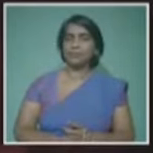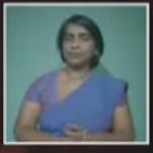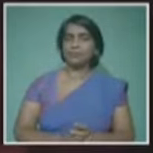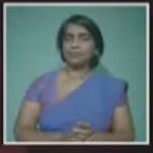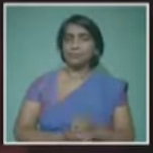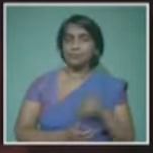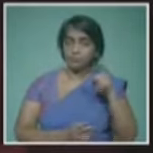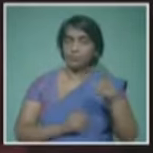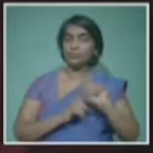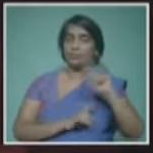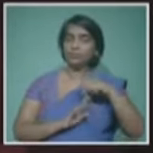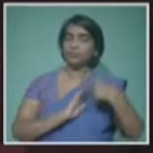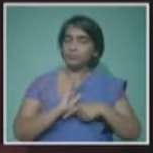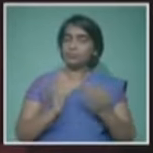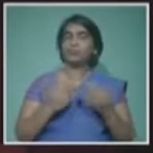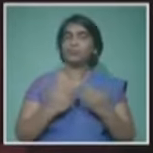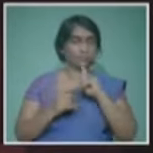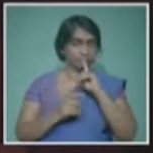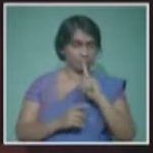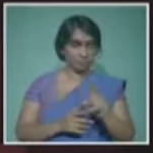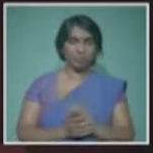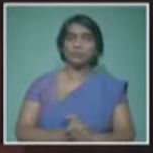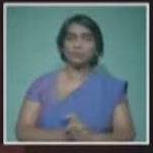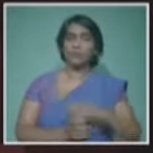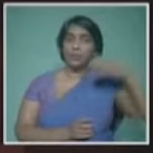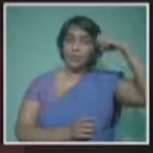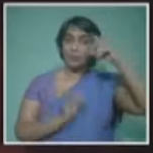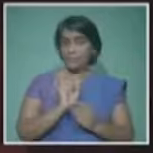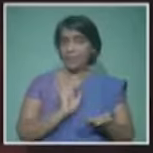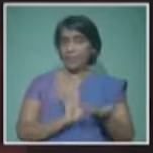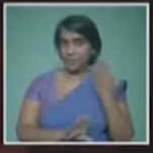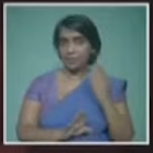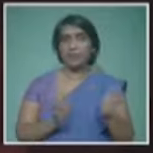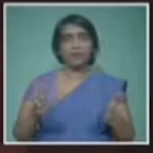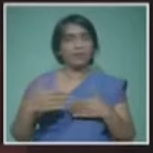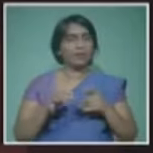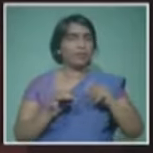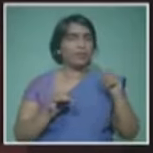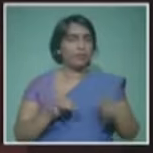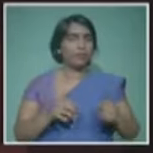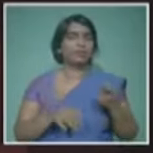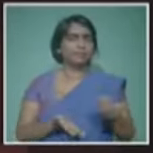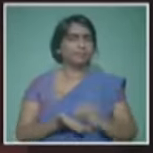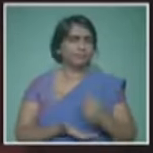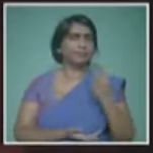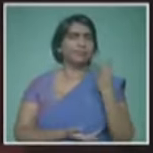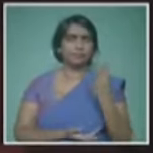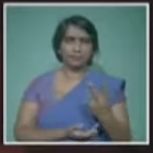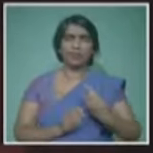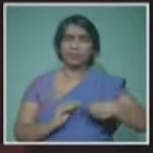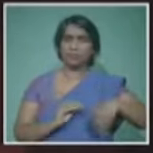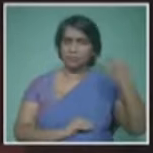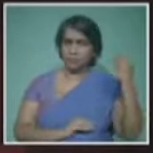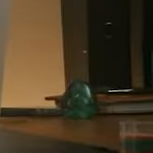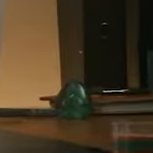එතුමාටත් මේ සභාවටත් රටටත් අපි ඉදිරිපත් කරා මේ විදුලි බිල වැඩි කිරීම ගැන කැබිනට් මණ්ඩලයේ අවස්ථා දෙකදී මේක වැඩි කරනවා